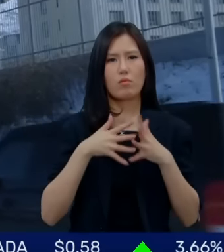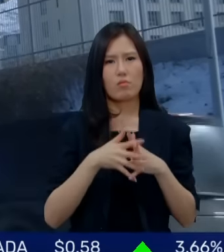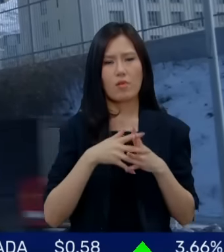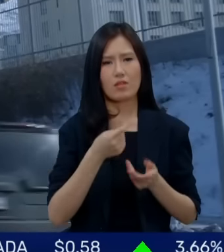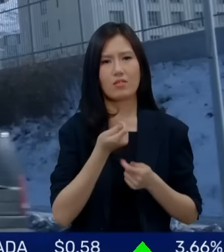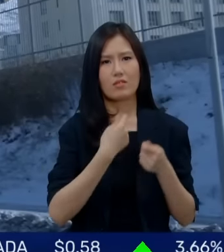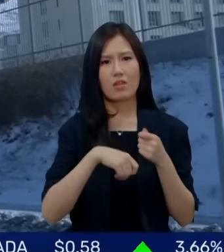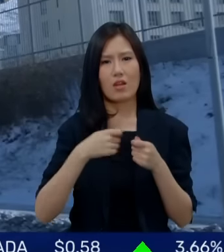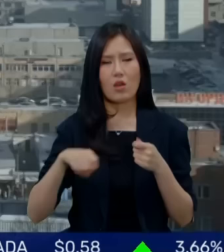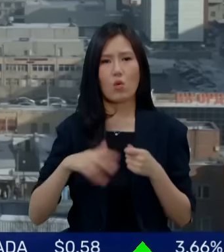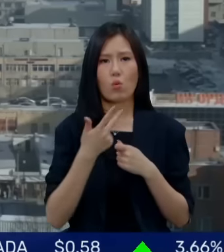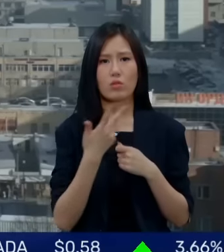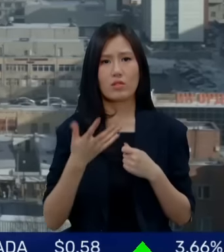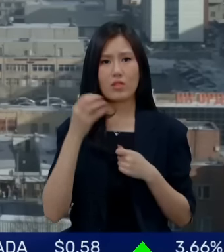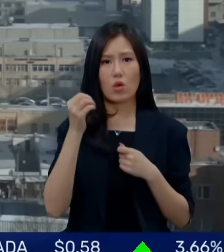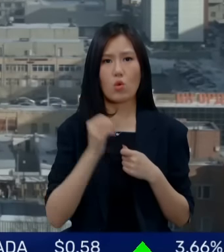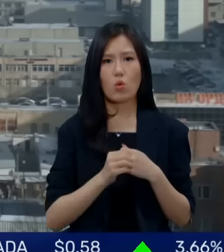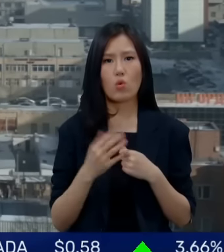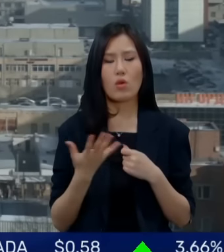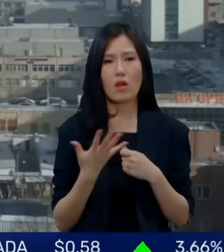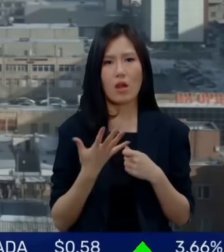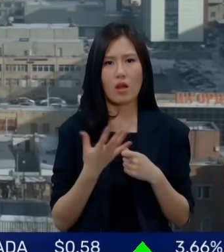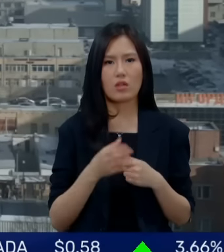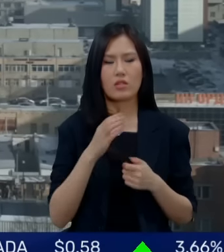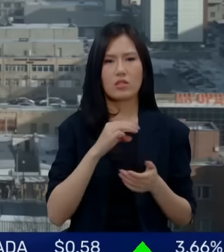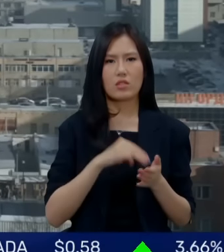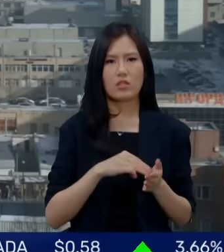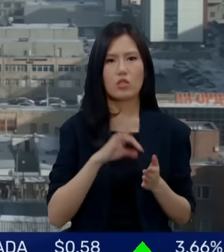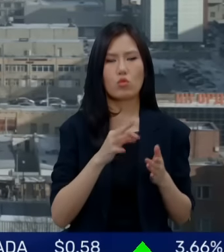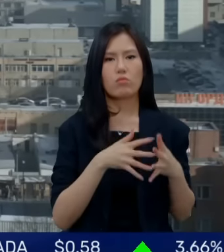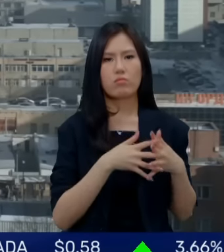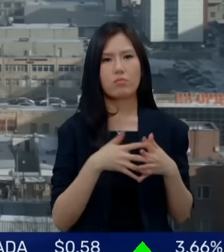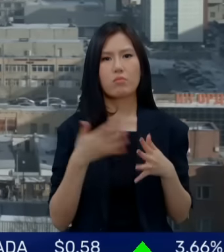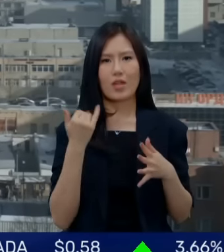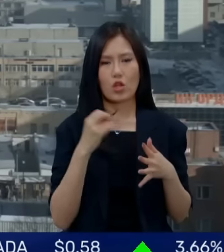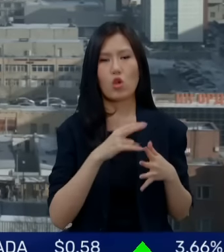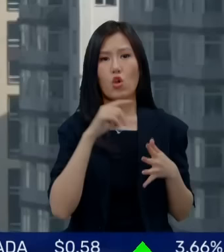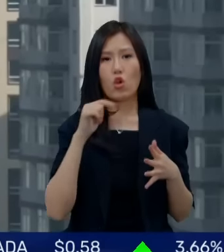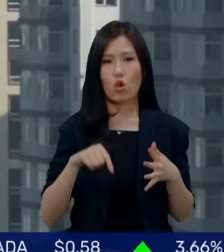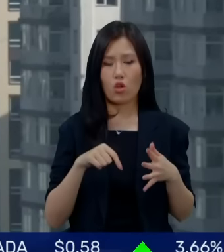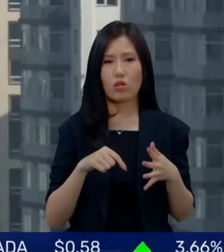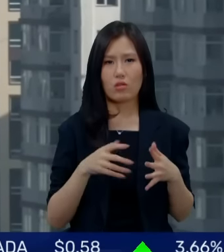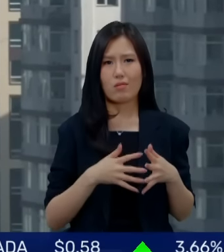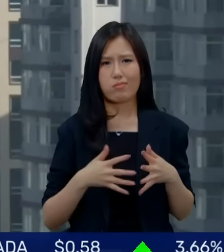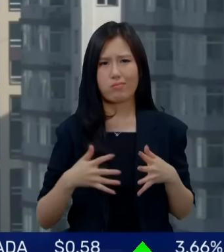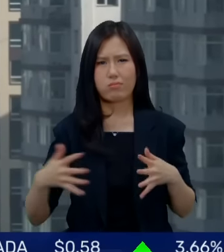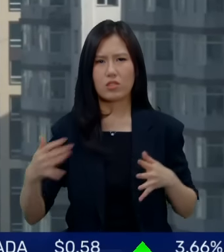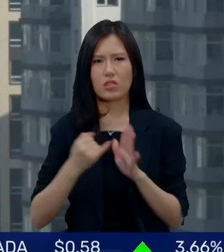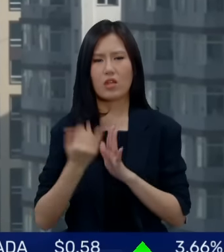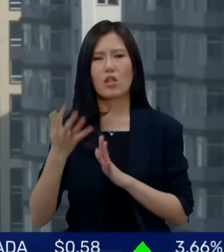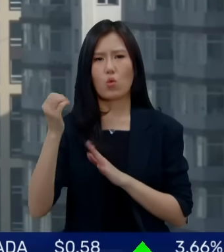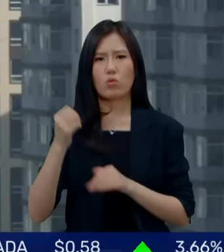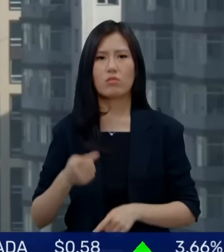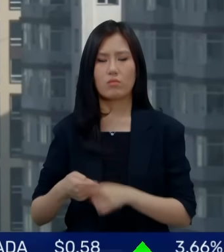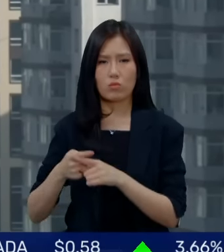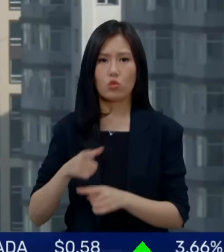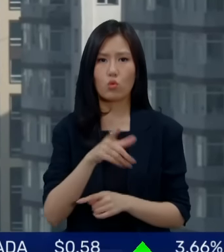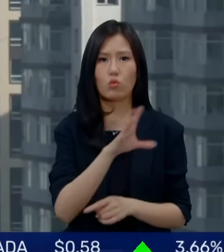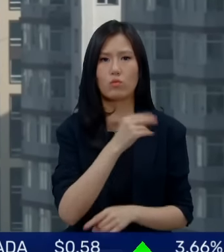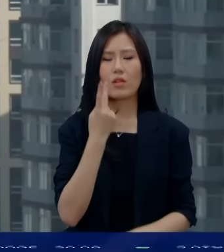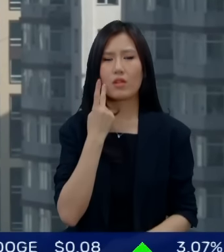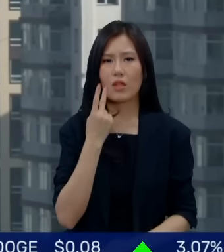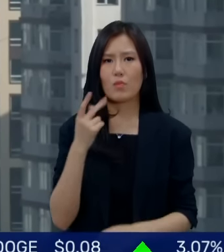орон сууцны 35 орчим хувийг стандарт зэрэглэлийн орон сууц эзэлж байсан бол өнөөдөр энэ тоо 65% болж нэмэгджээ. За энэ нь иргэд голчлон